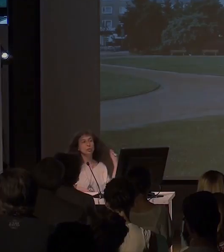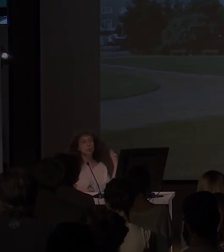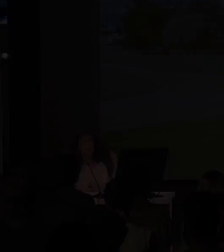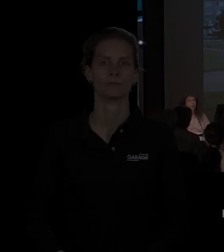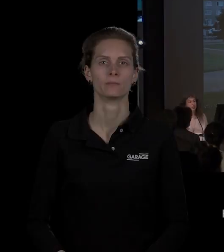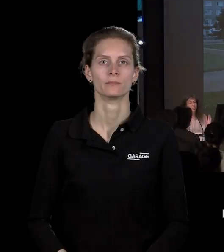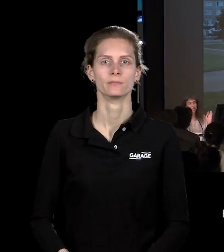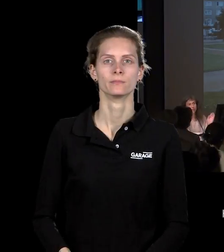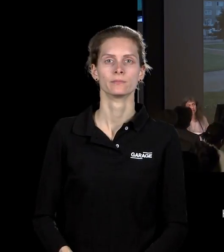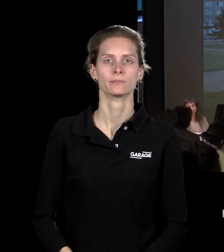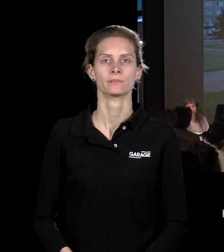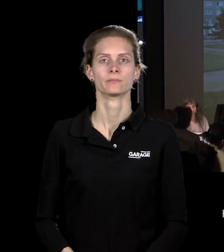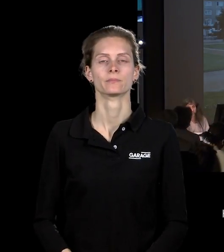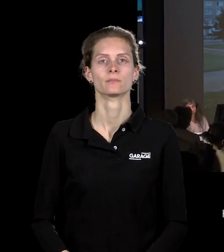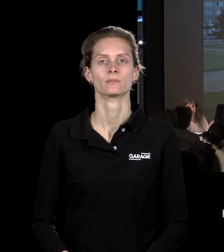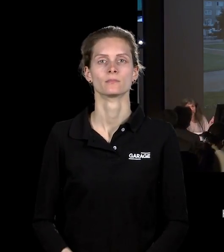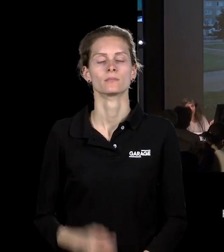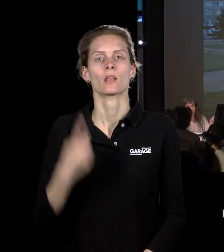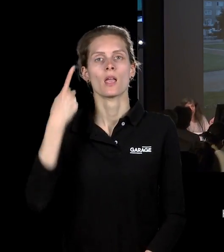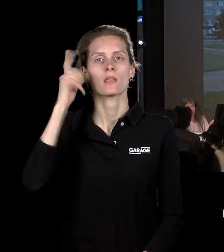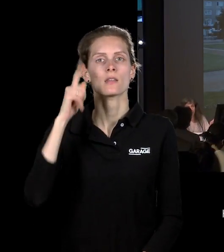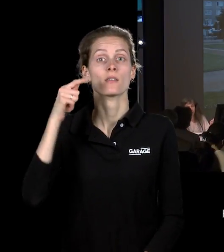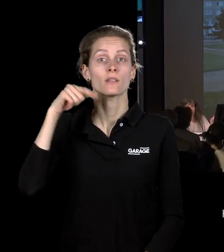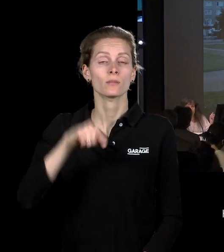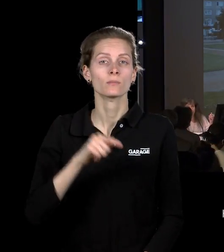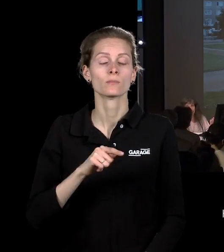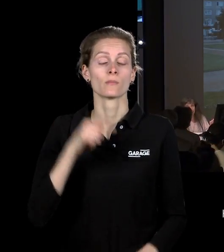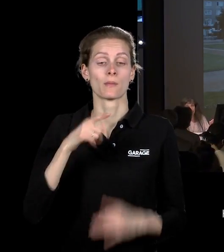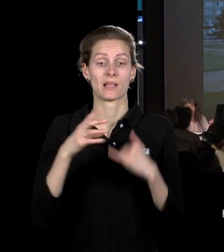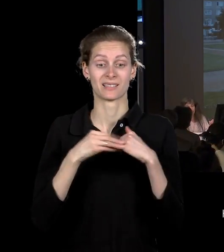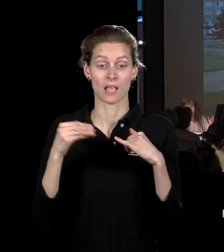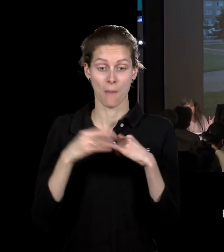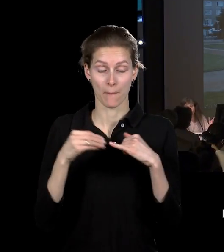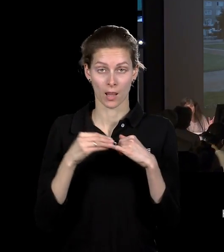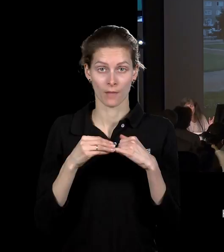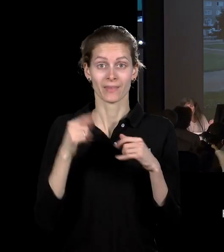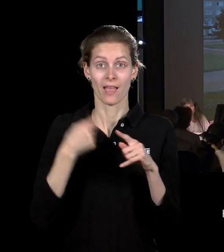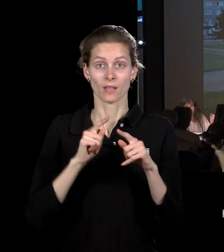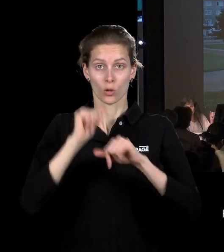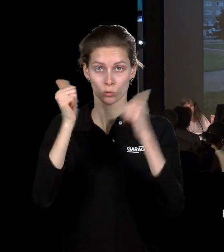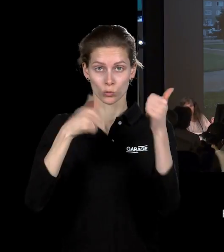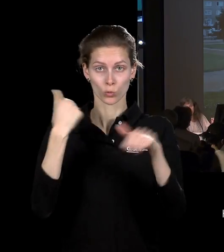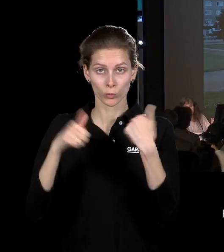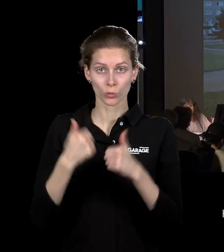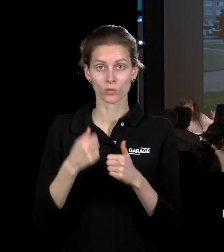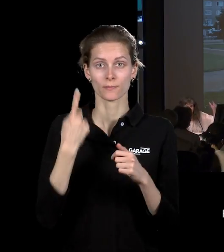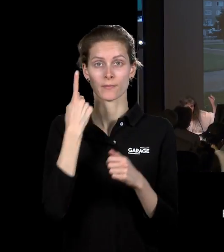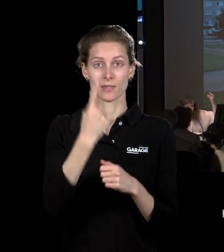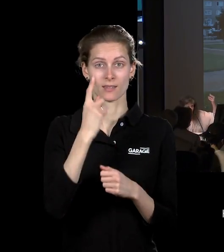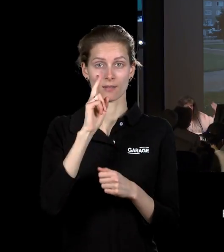металла. Но на самом деле идея в том, что действительно в землю загнали эту скульптуру. Это